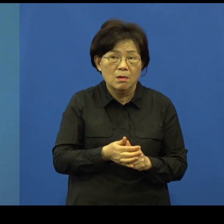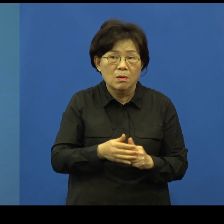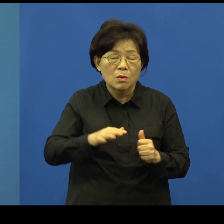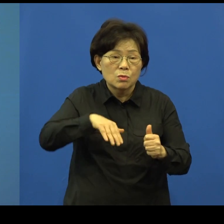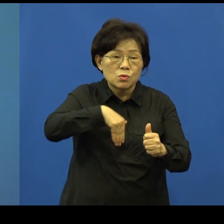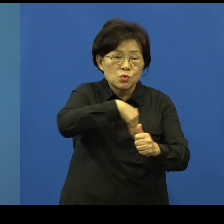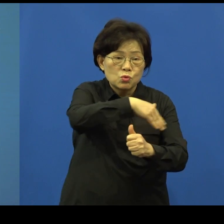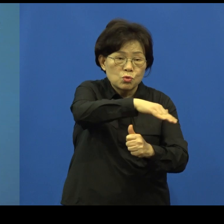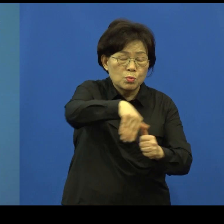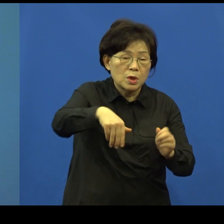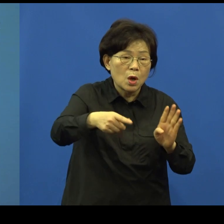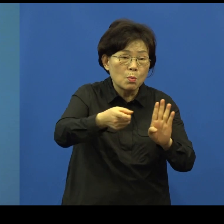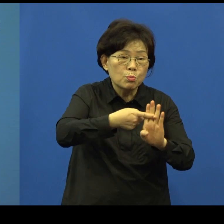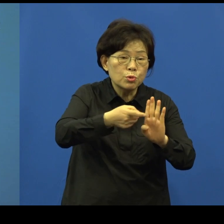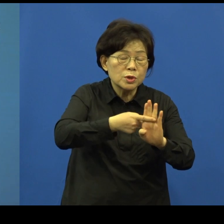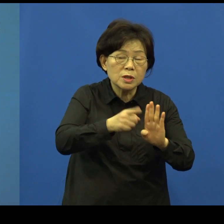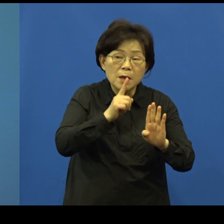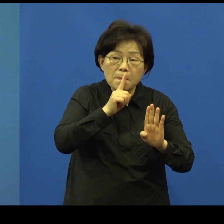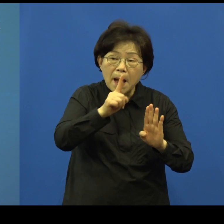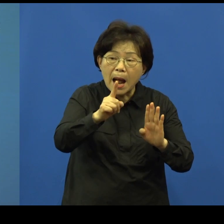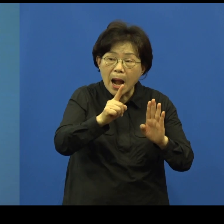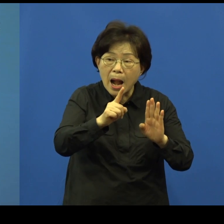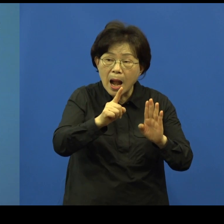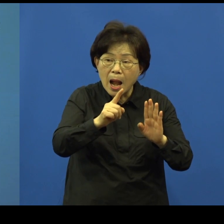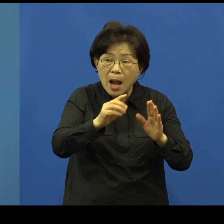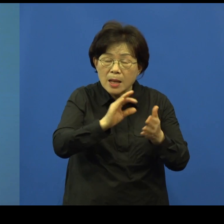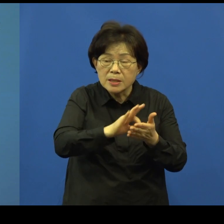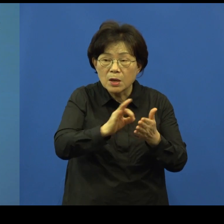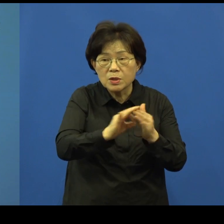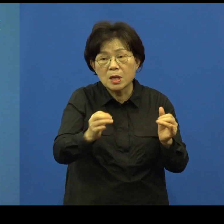주변에 부정적인 말을 하는 사람을 가까이 하지 마세요.